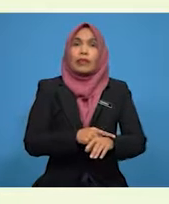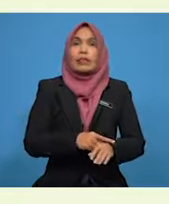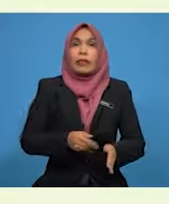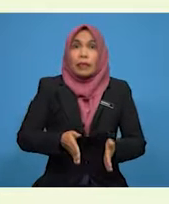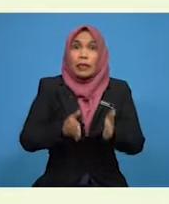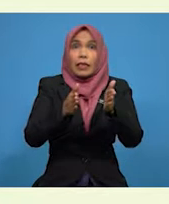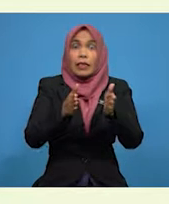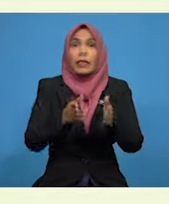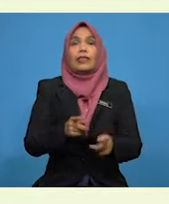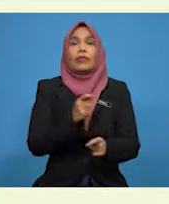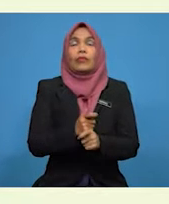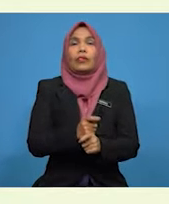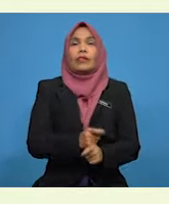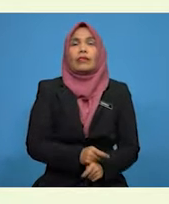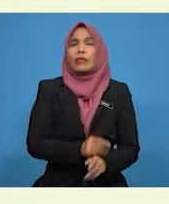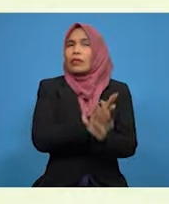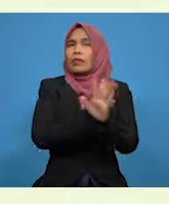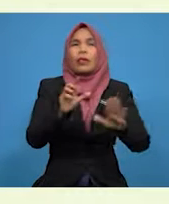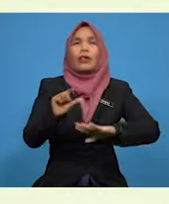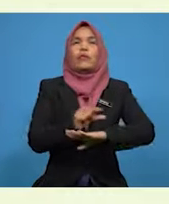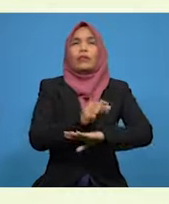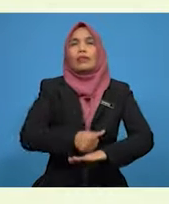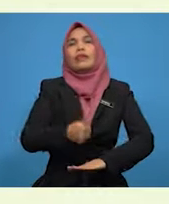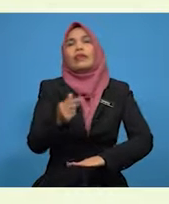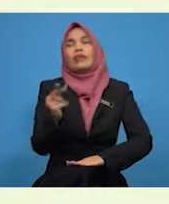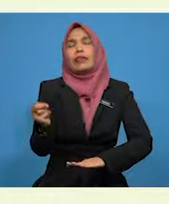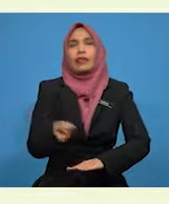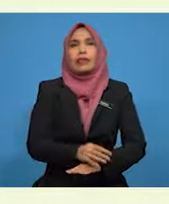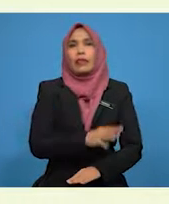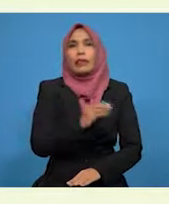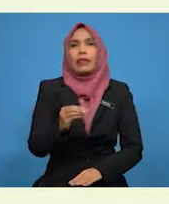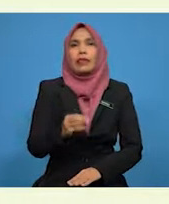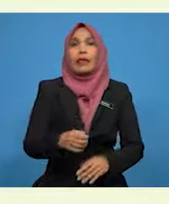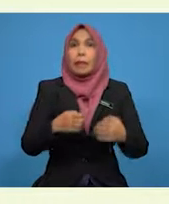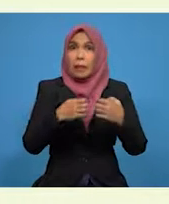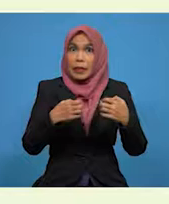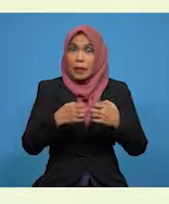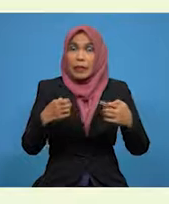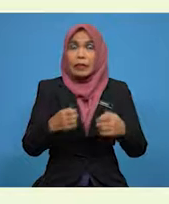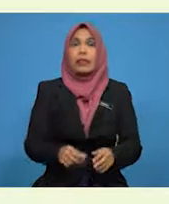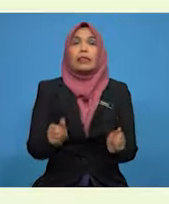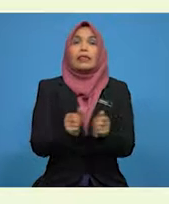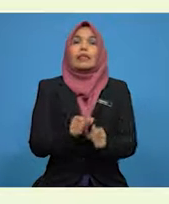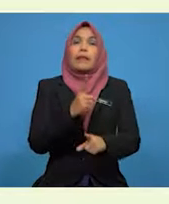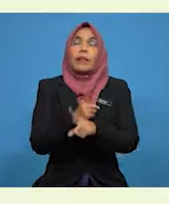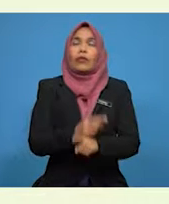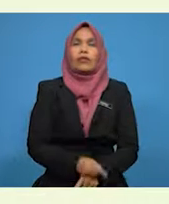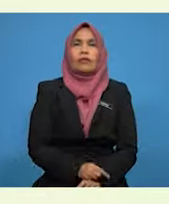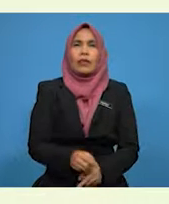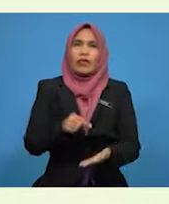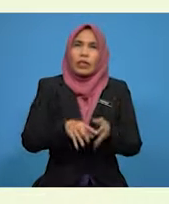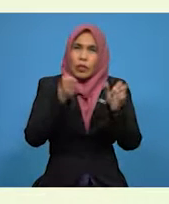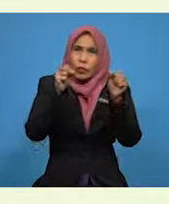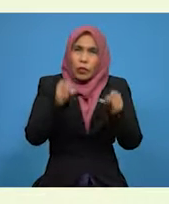menjalankan tugas ialah tidak menggunakan alatan dan mesin-mesin dengan teknik yang betul. Ini